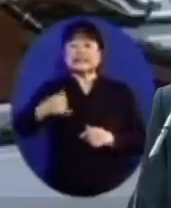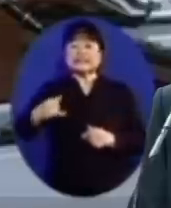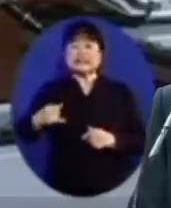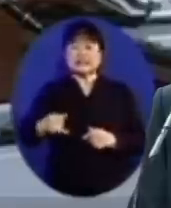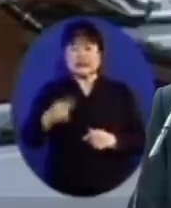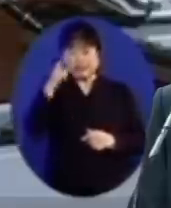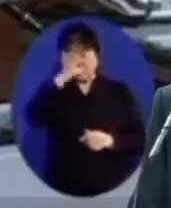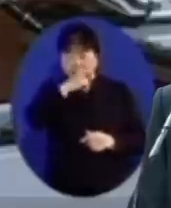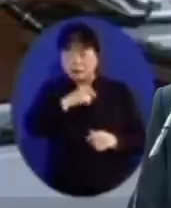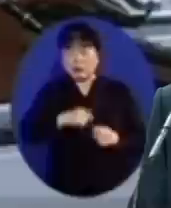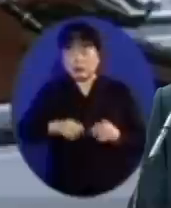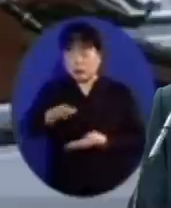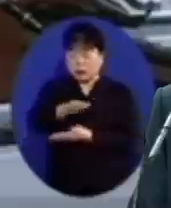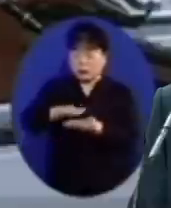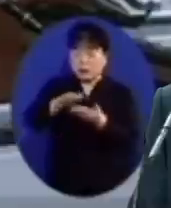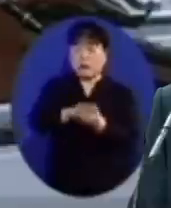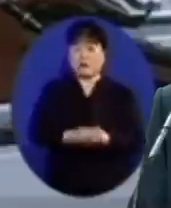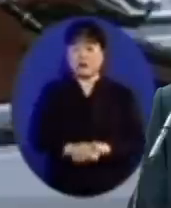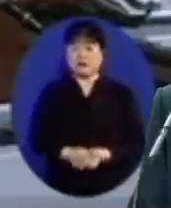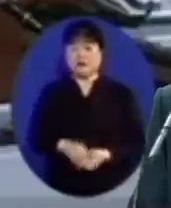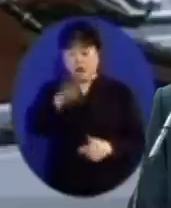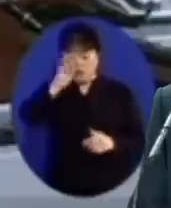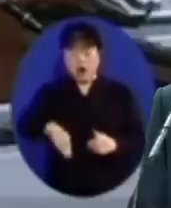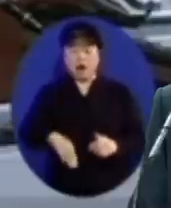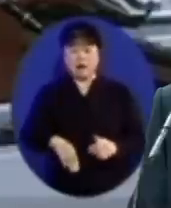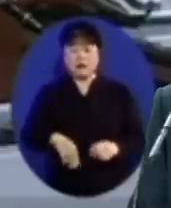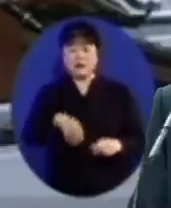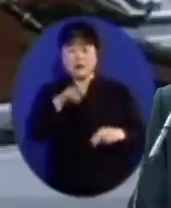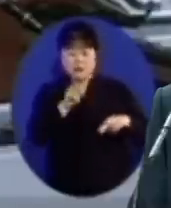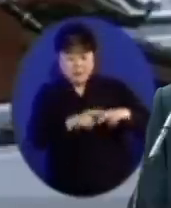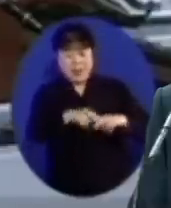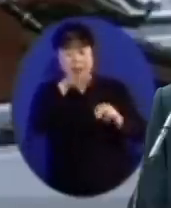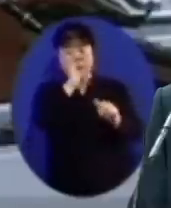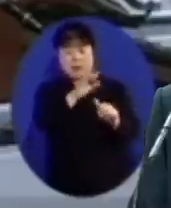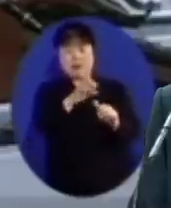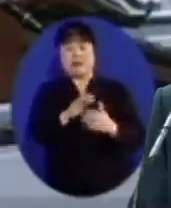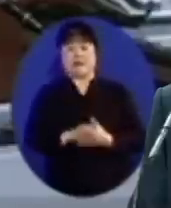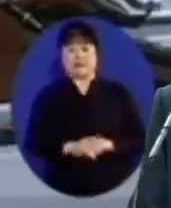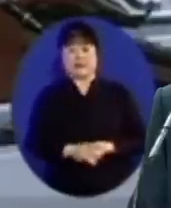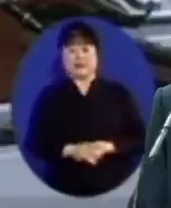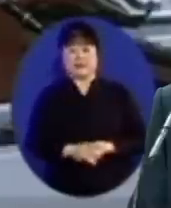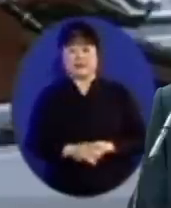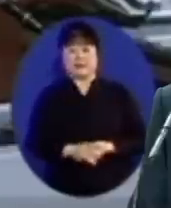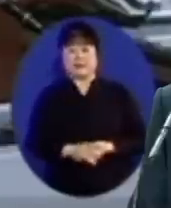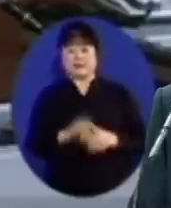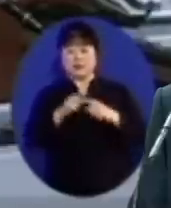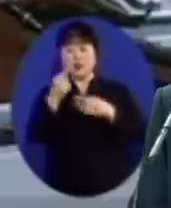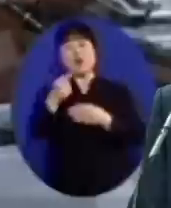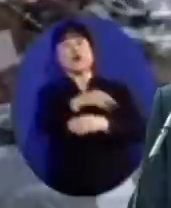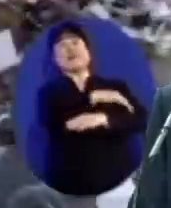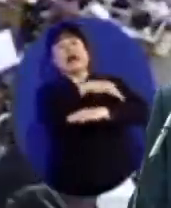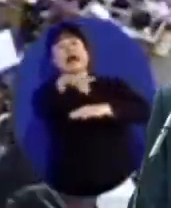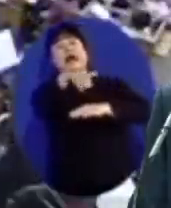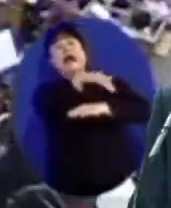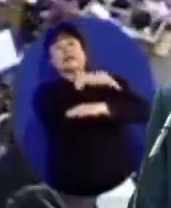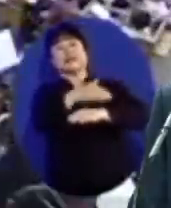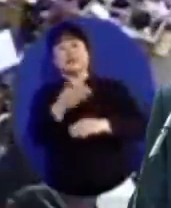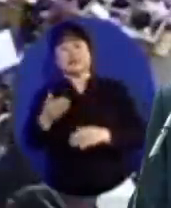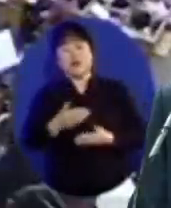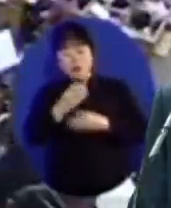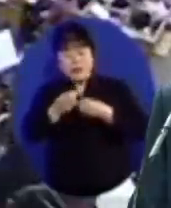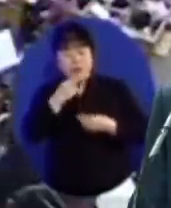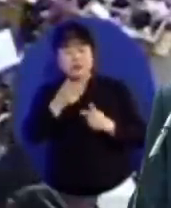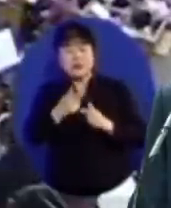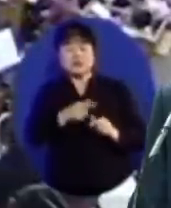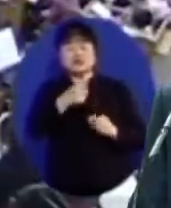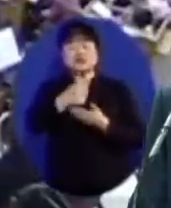흙탕에서 온몸에 흙칠을 하고 놀면 불러서 꾸짖고 징계하지 않아요? 교회는 왔다 갔다 하지만 당신 회개하고